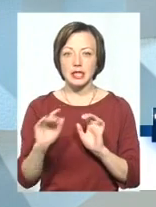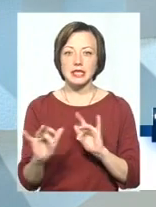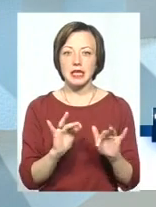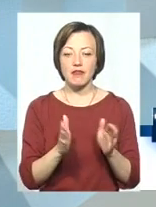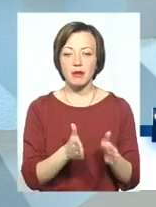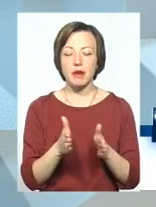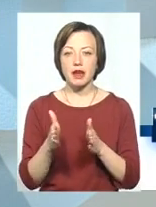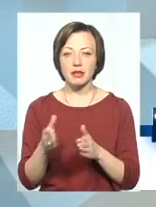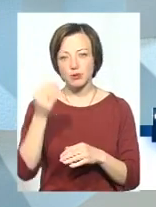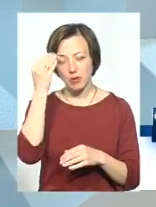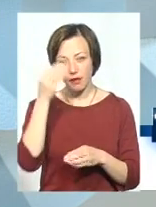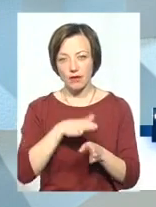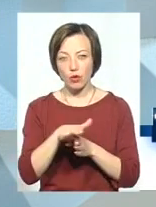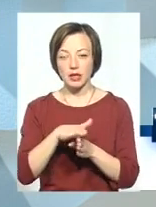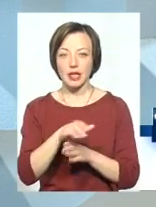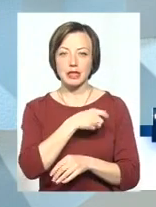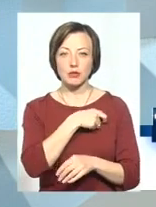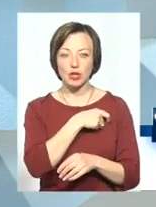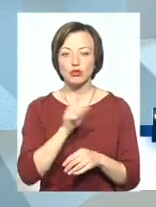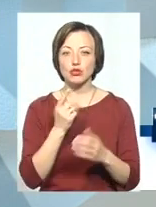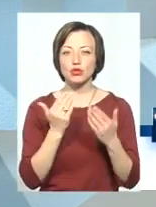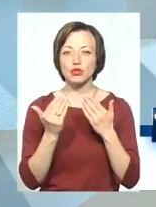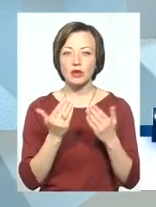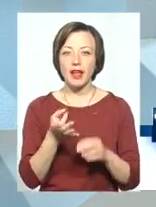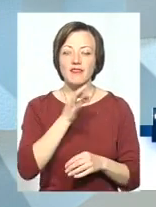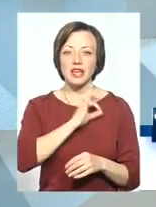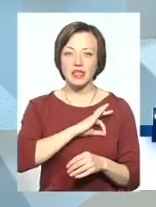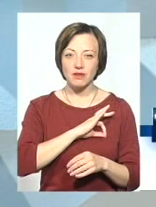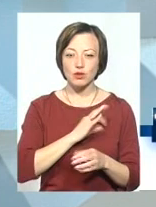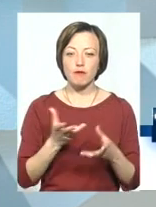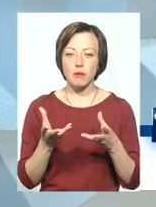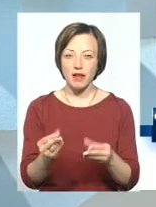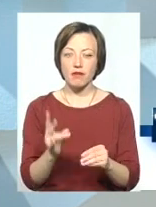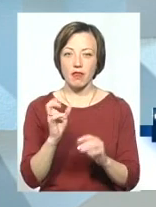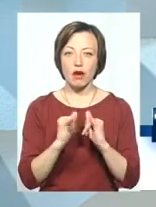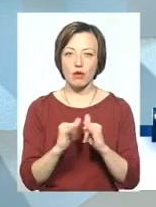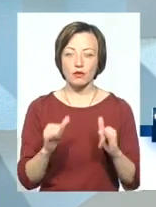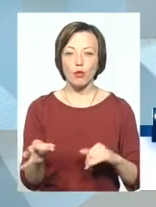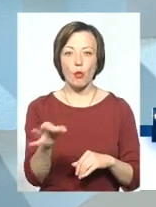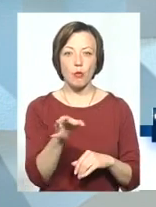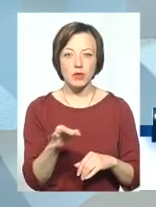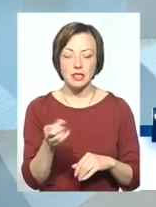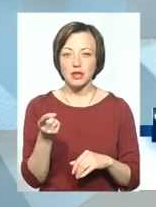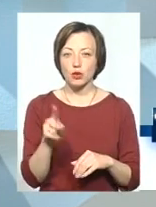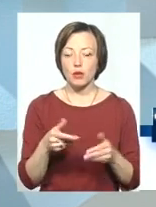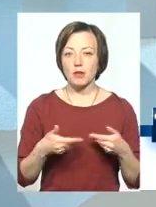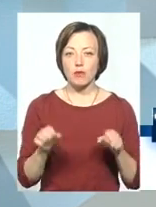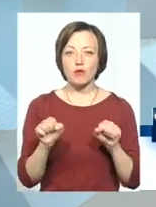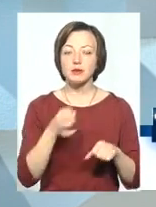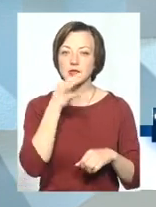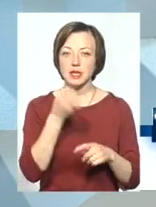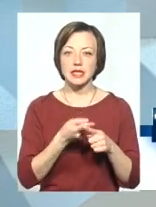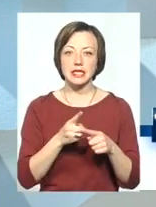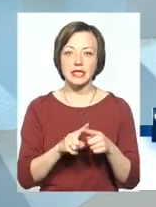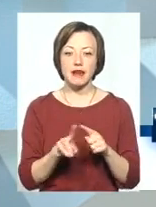механізм з точки зору виконання депутатів. Що стосується ефективності і впливу на розвиток області, то ми можемо сказати, що